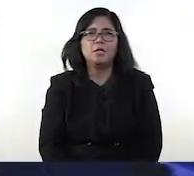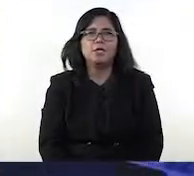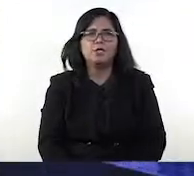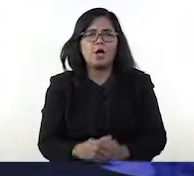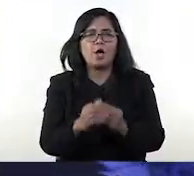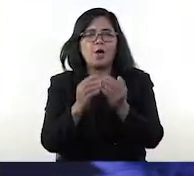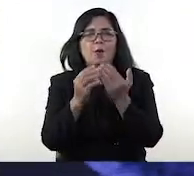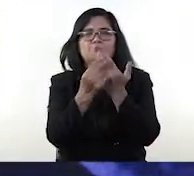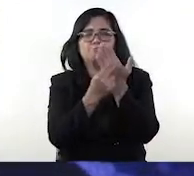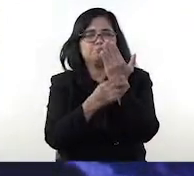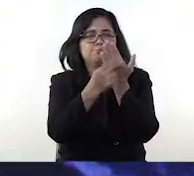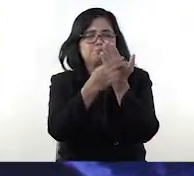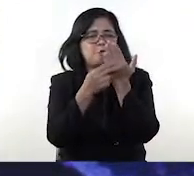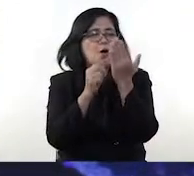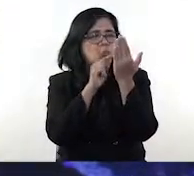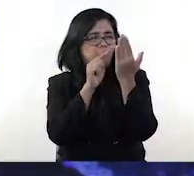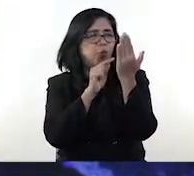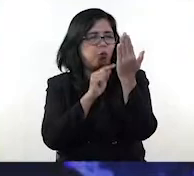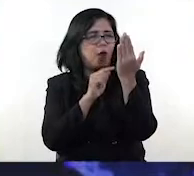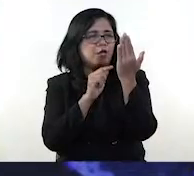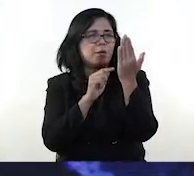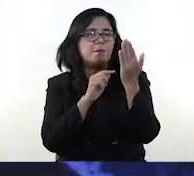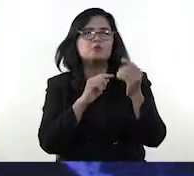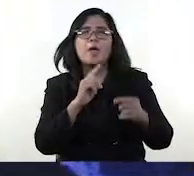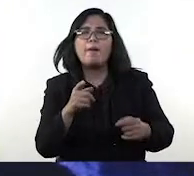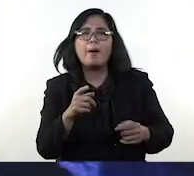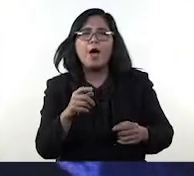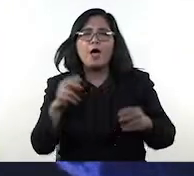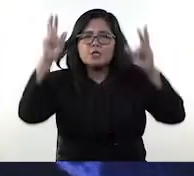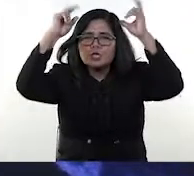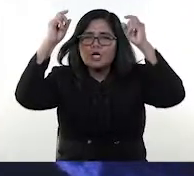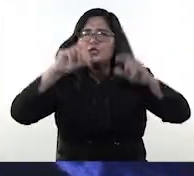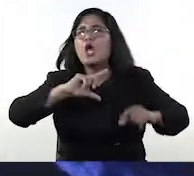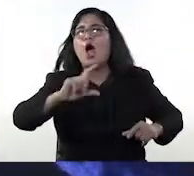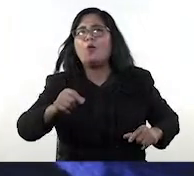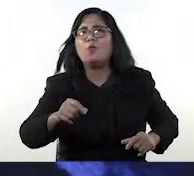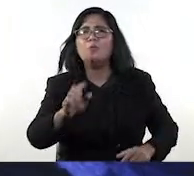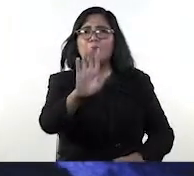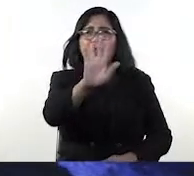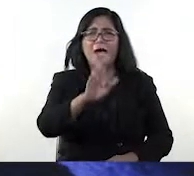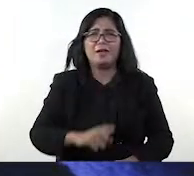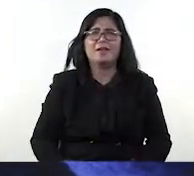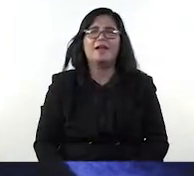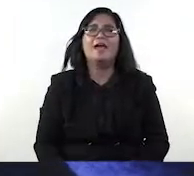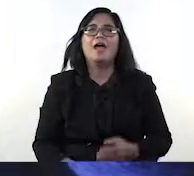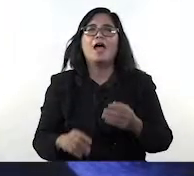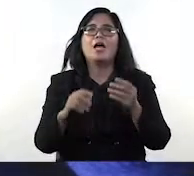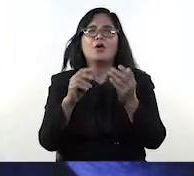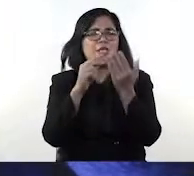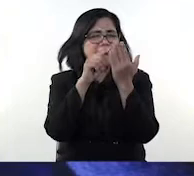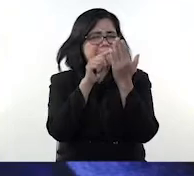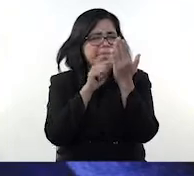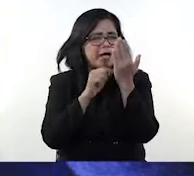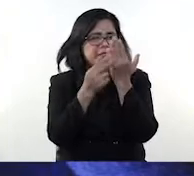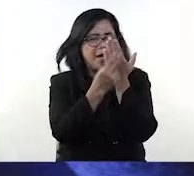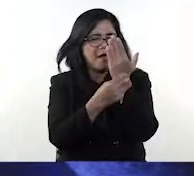Ayo kita baca kita Wow sprei setan-setan jauh dari kita Hai sahabat Alkitab models kita mau enggak ada